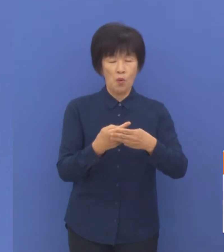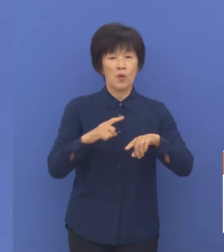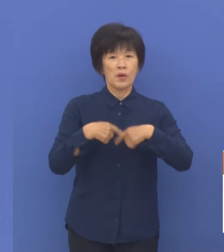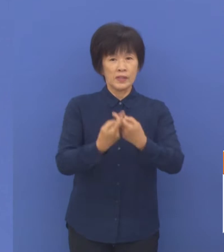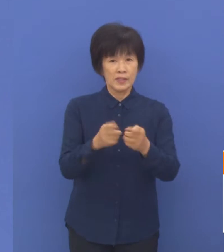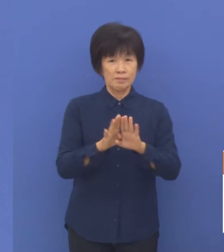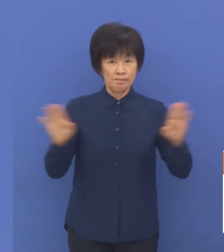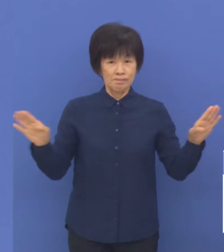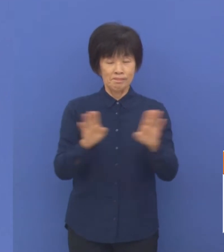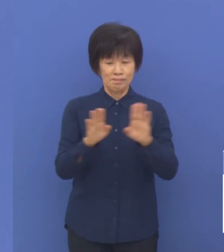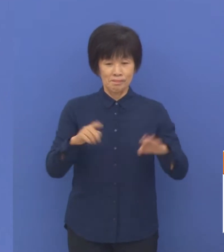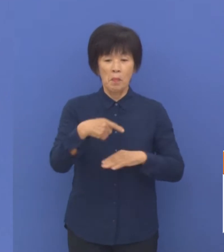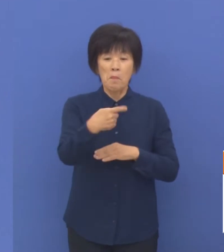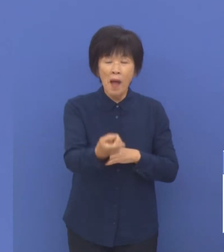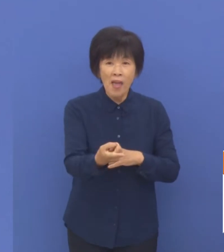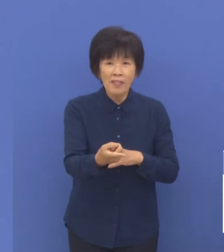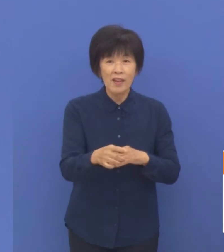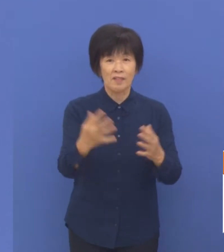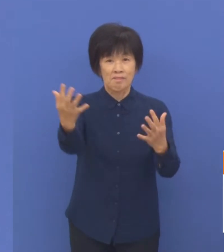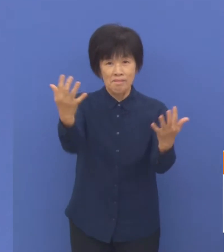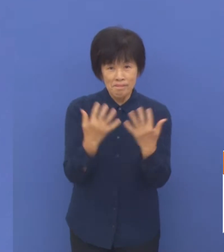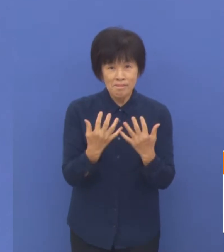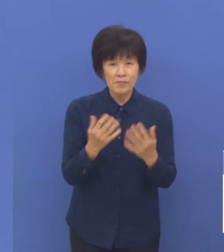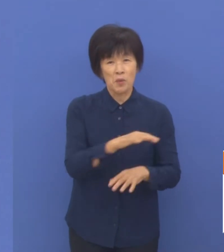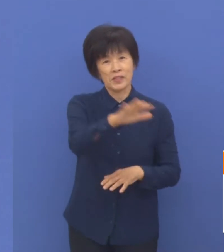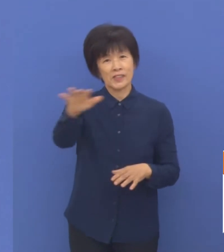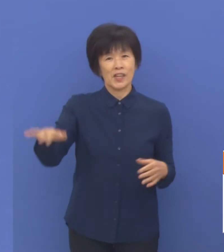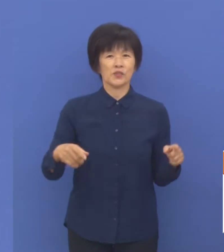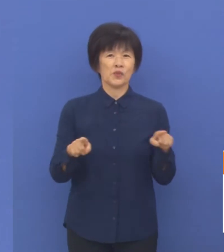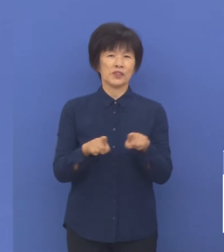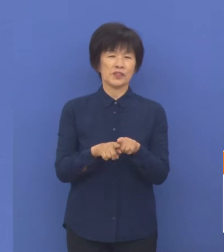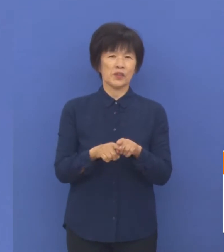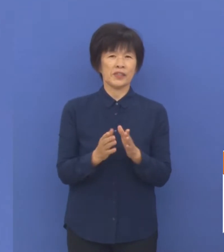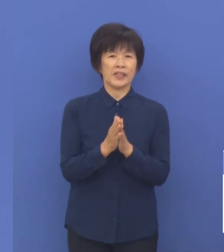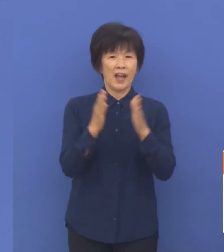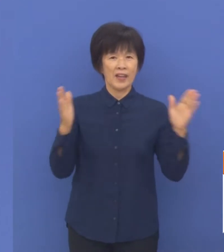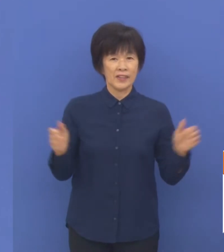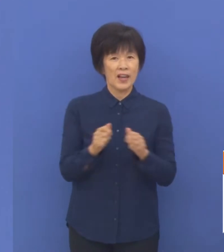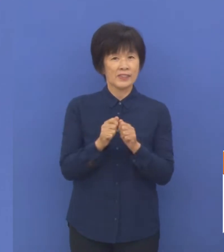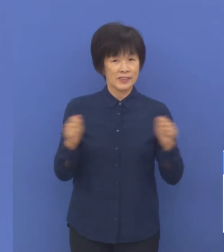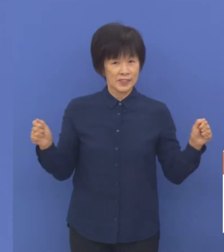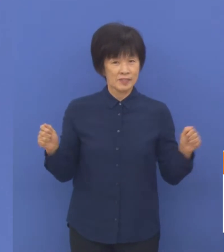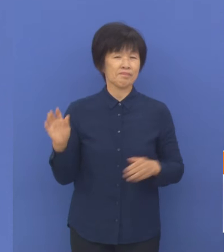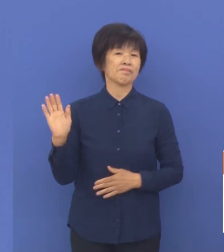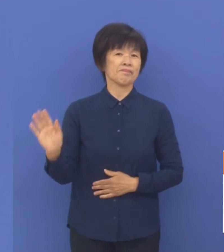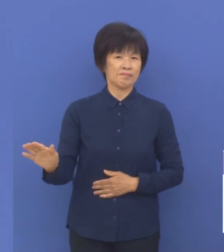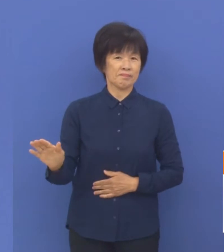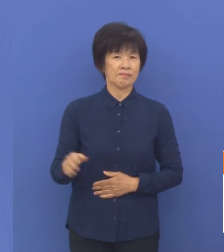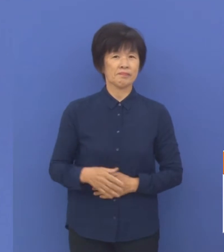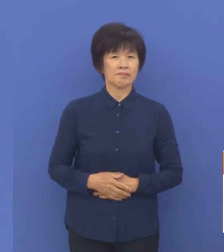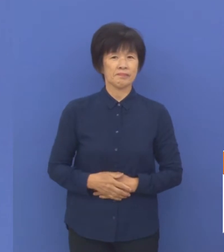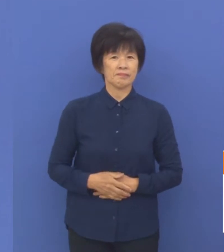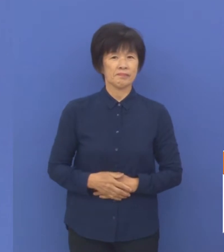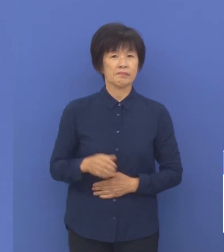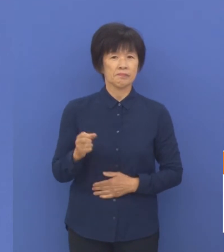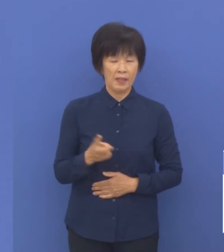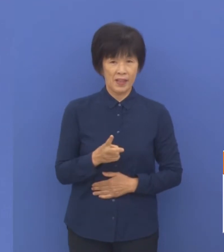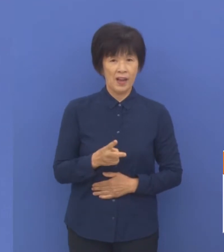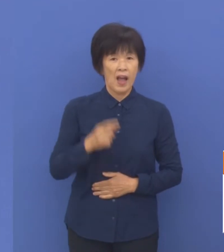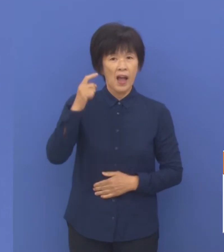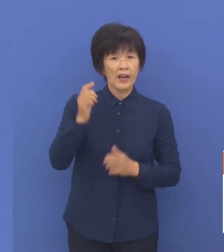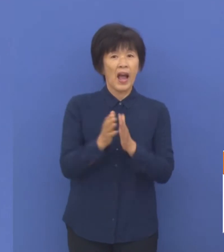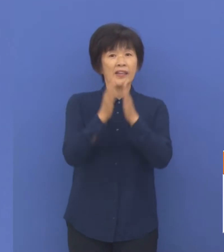ご来館の皆さんとともに開館式を開催しますまた開館を記念し